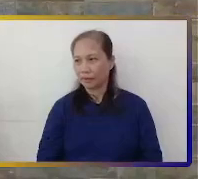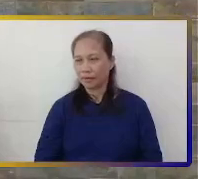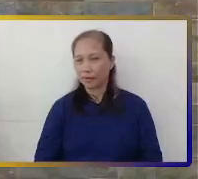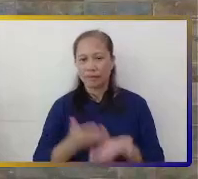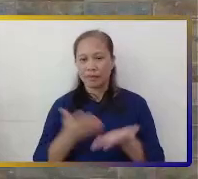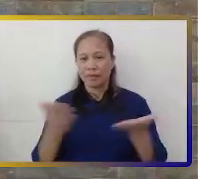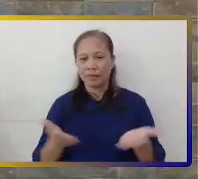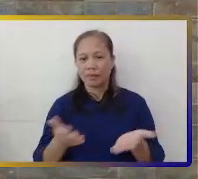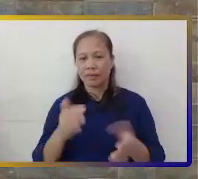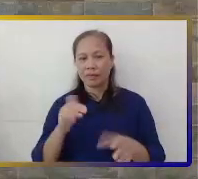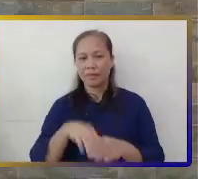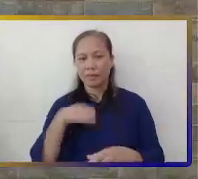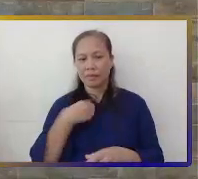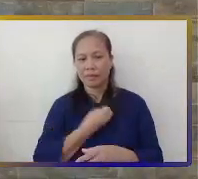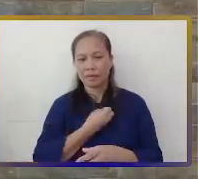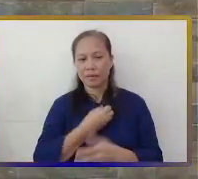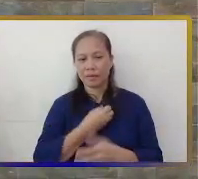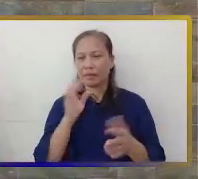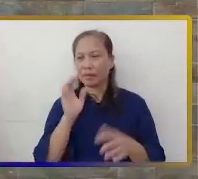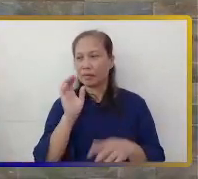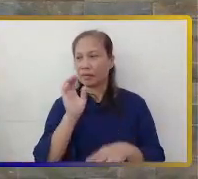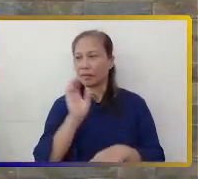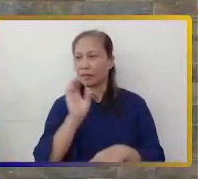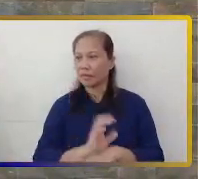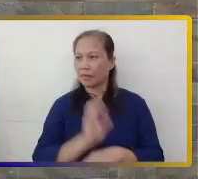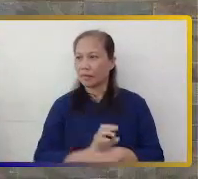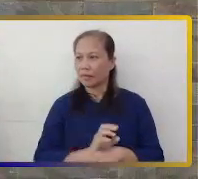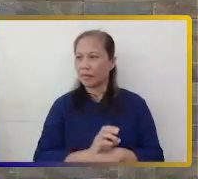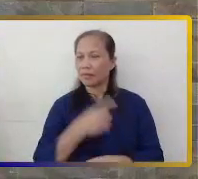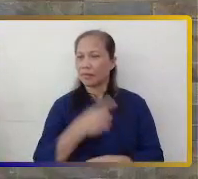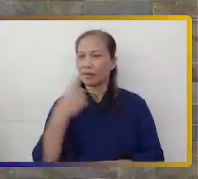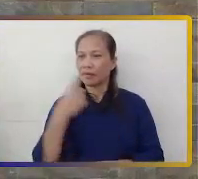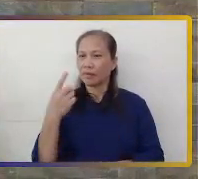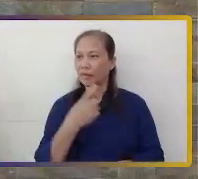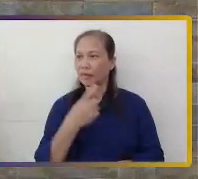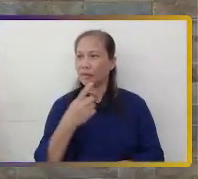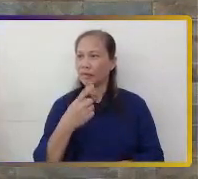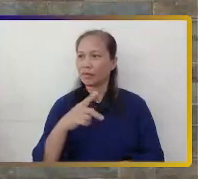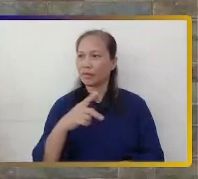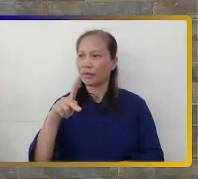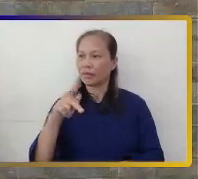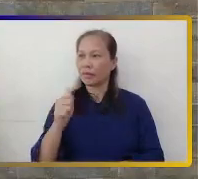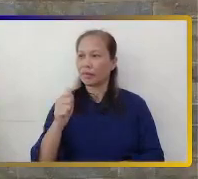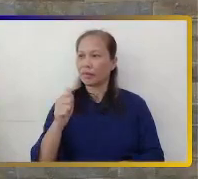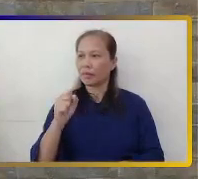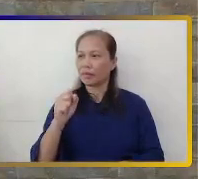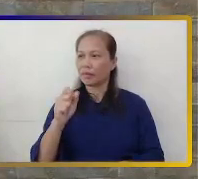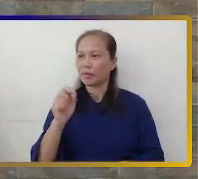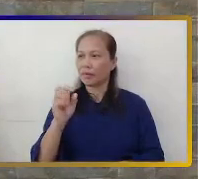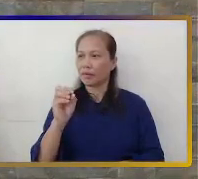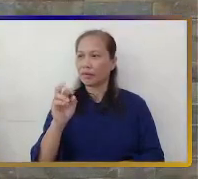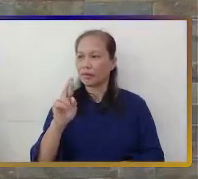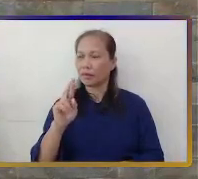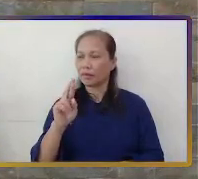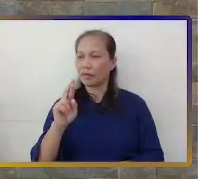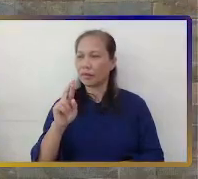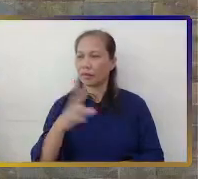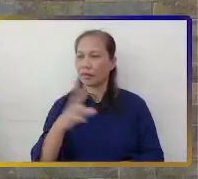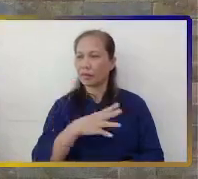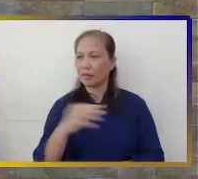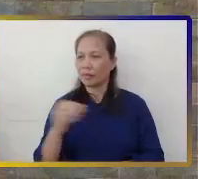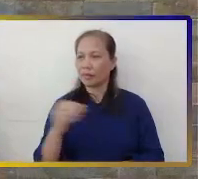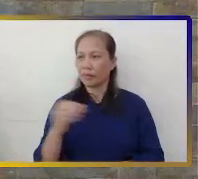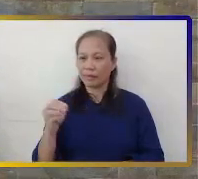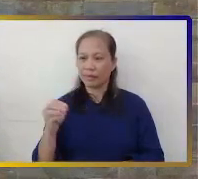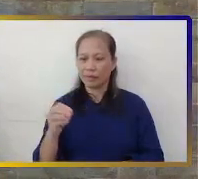course ang Diyos which is the head of the church o By the way baka iba sa inyo nalilito eh Bakit kahit Sir May mga area leaders Katulad po